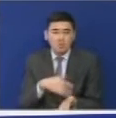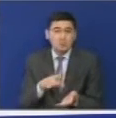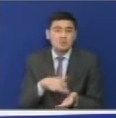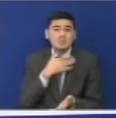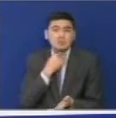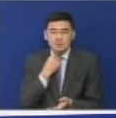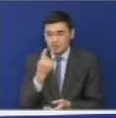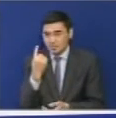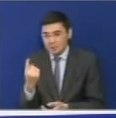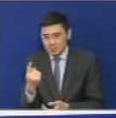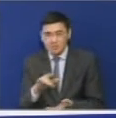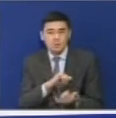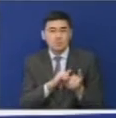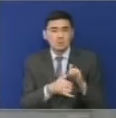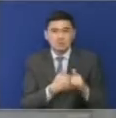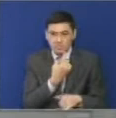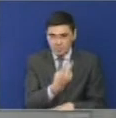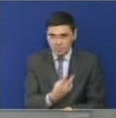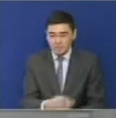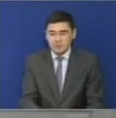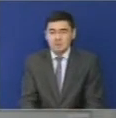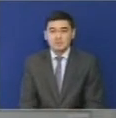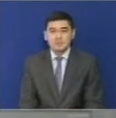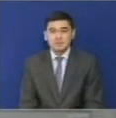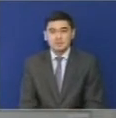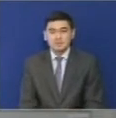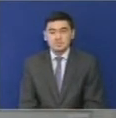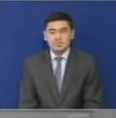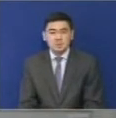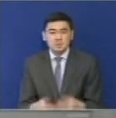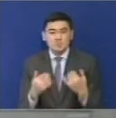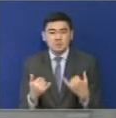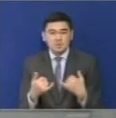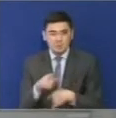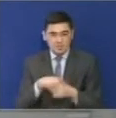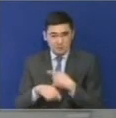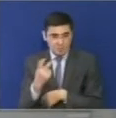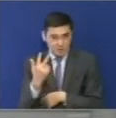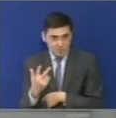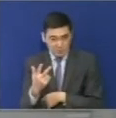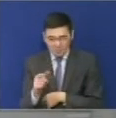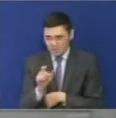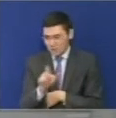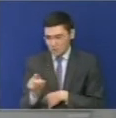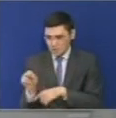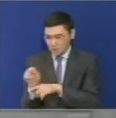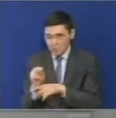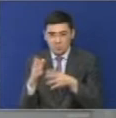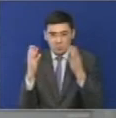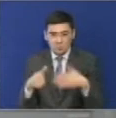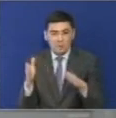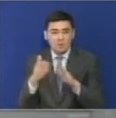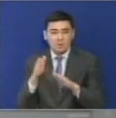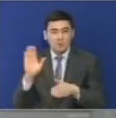қаласынан 1 науқас бар. Бүгін біз алғашқы 3 науқасты үйлеріне жібердік.